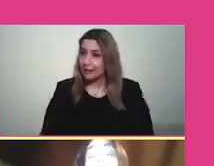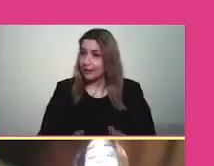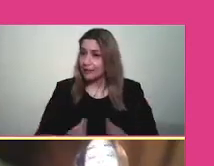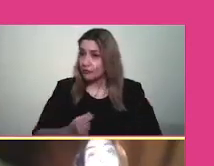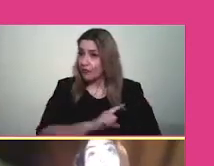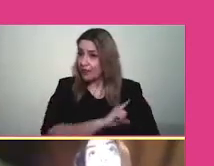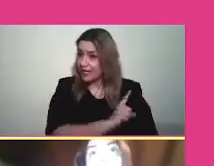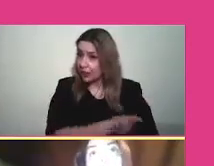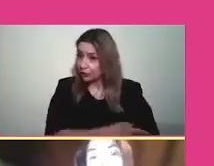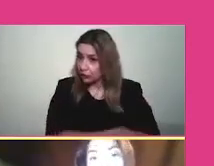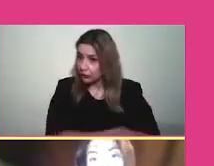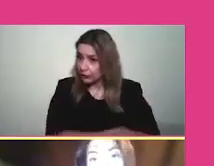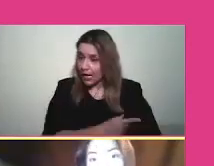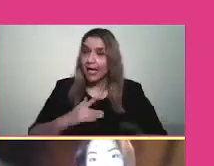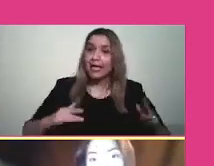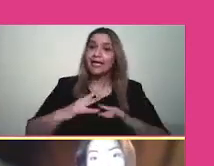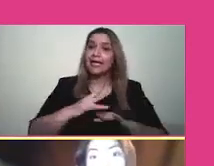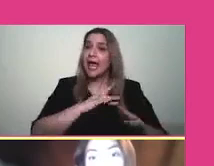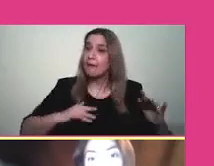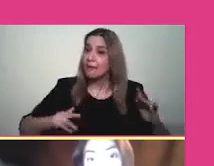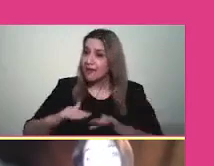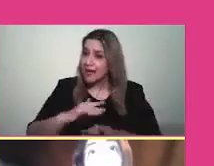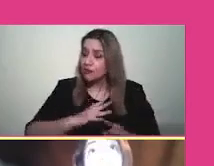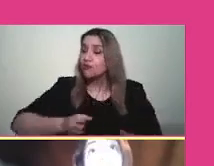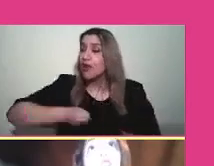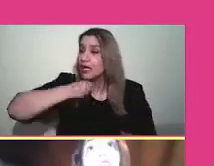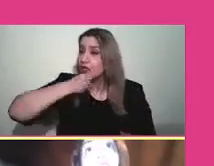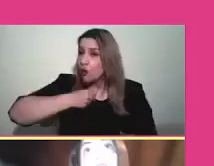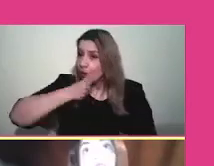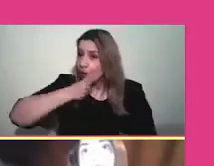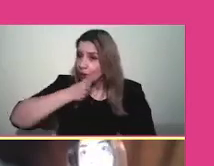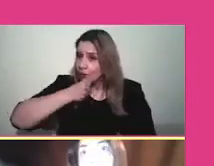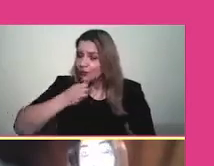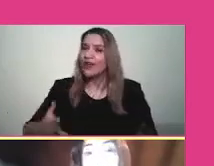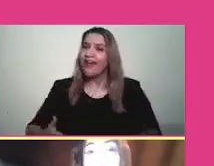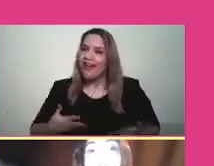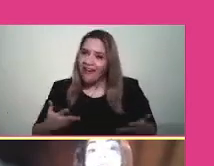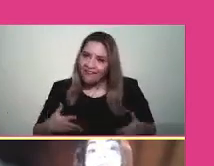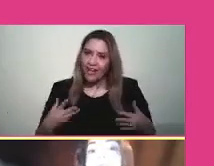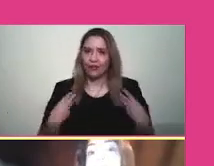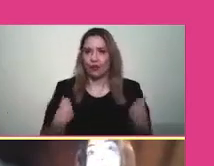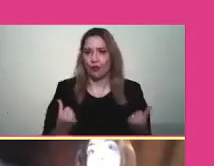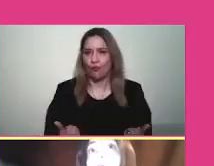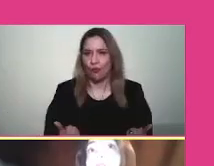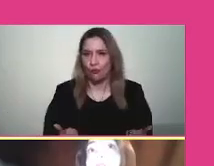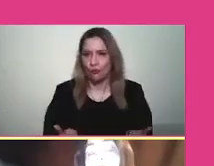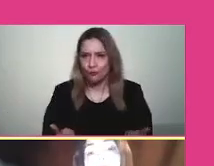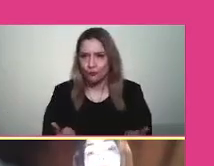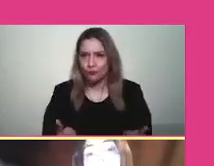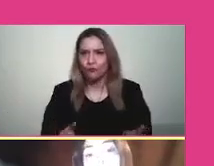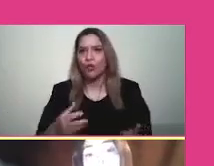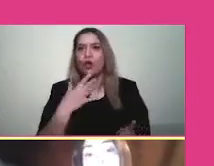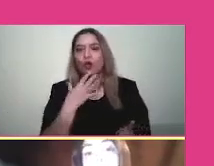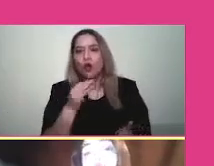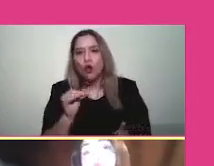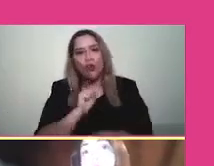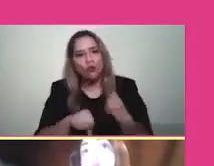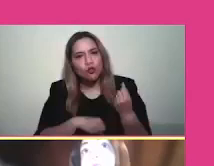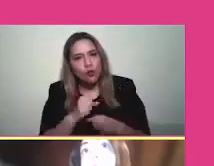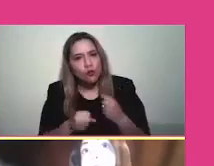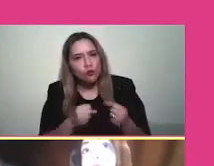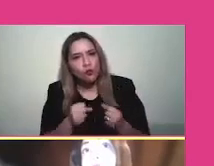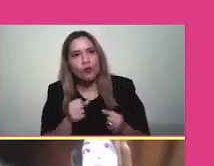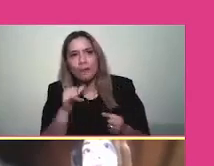να αλληλεπιδράσουμε με τους ηλικιωμένους με έναν ευχάριστο τρόπο, γιατί πάντα προσπαθούμε, ο τρόπος